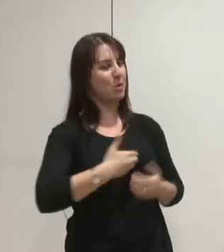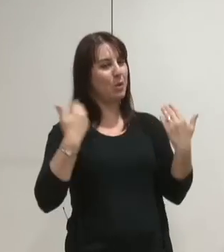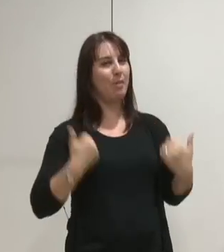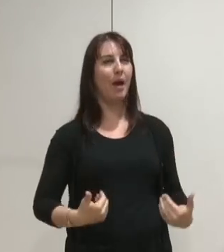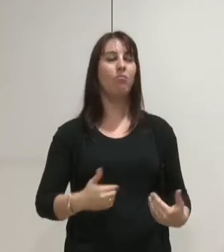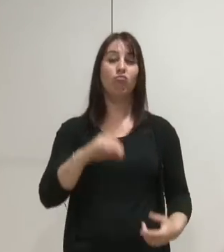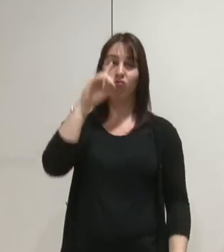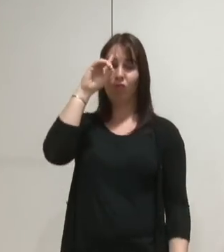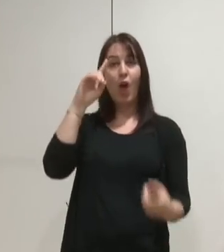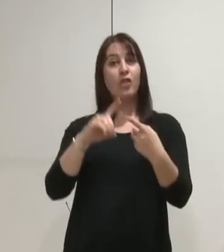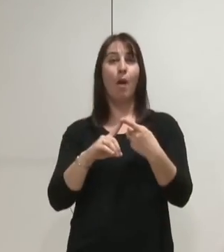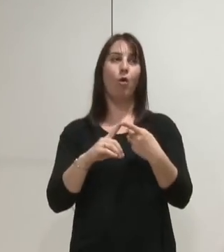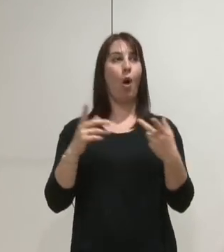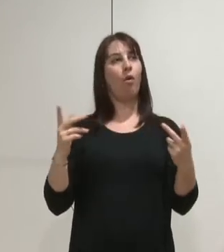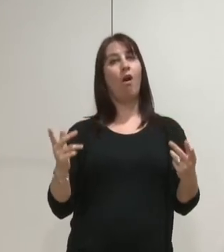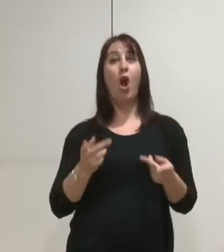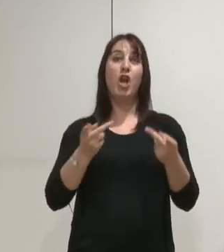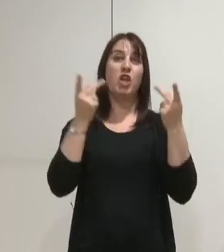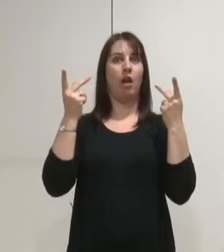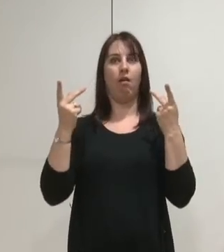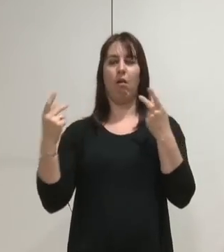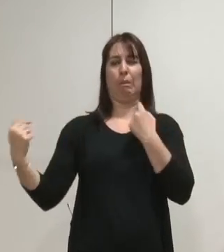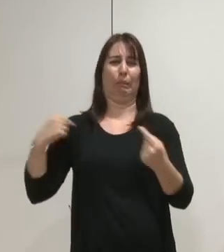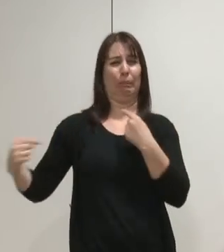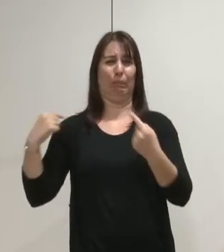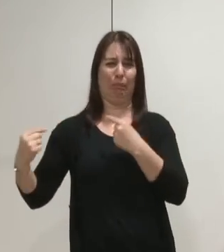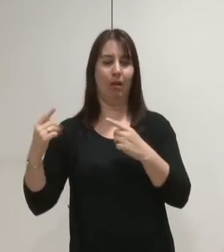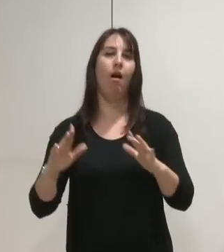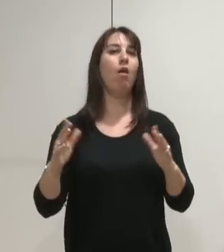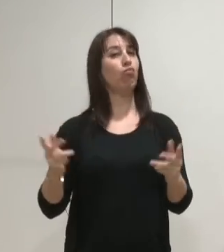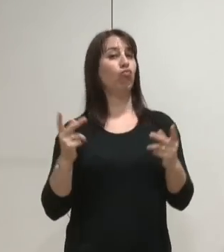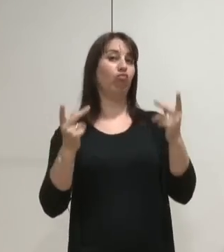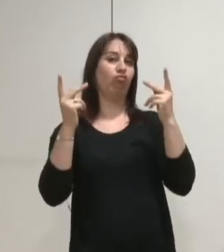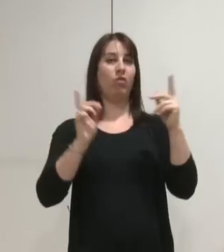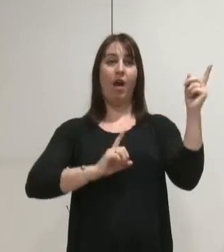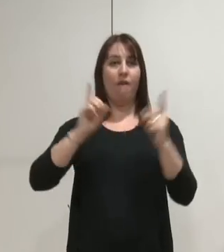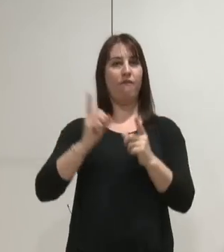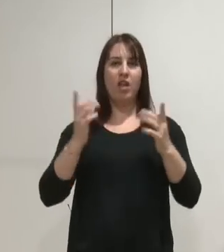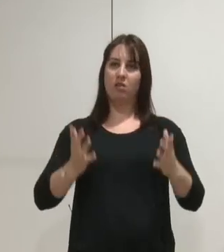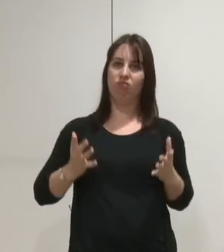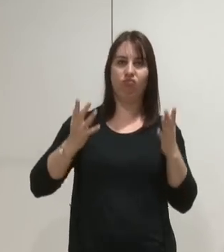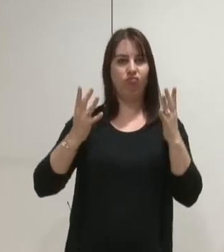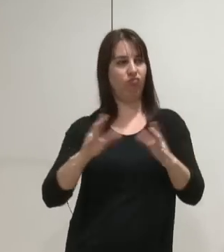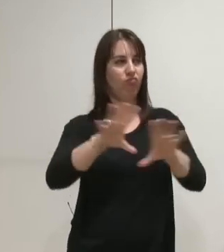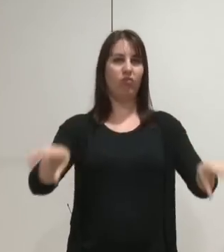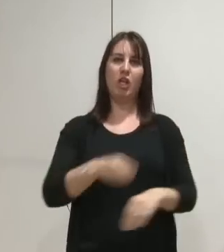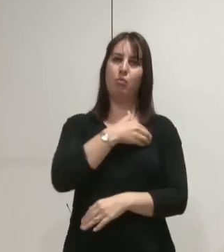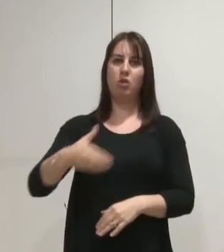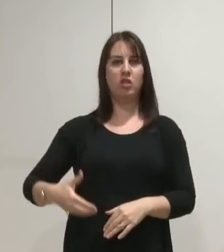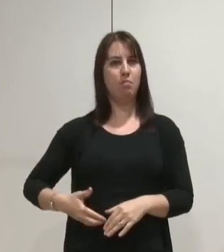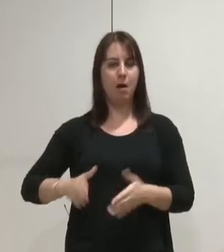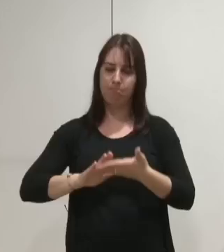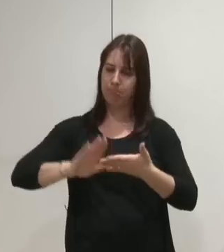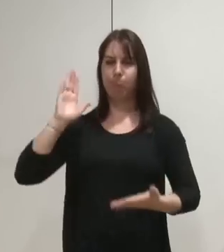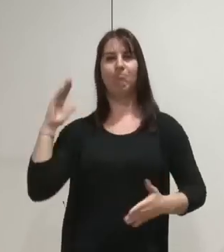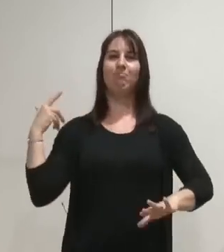sur un sujet un peu plus léger et comme la la délibération le rappelle cette fête est un engagement fort de de l'équipe municipale le